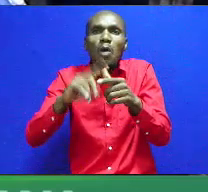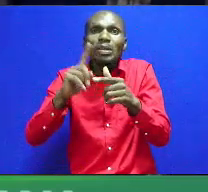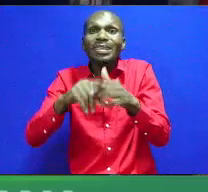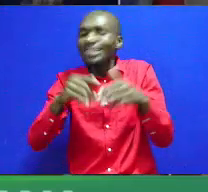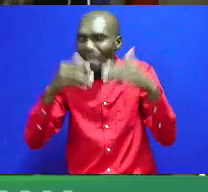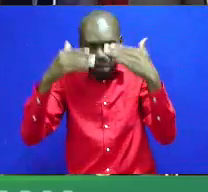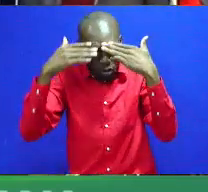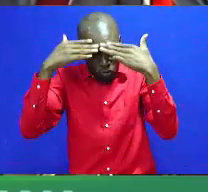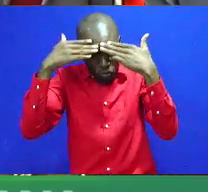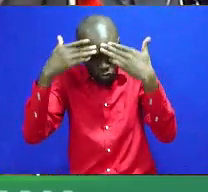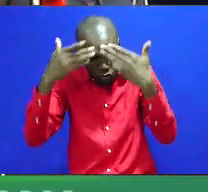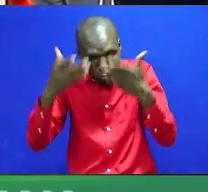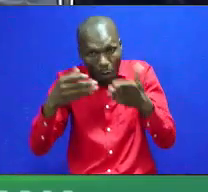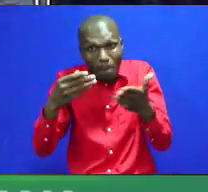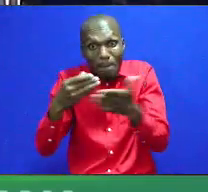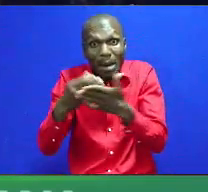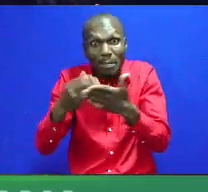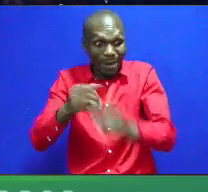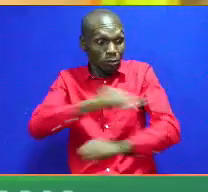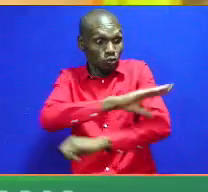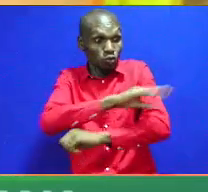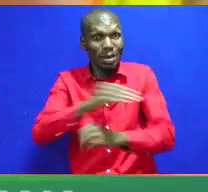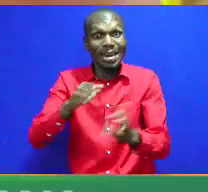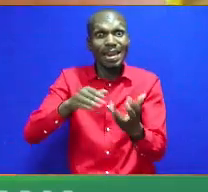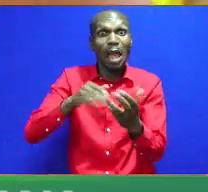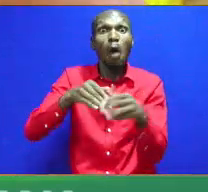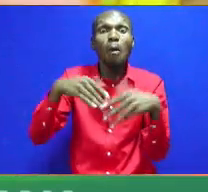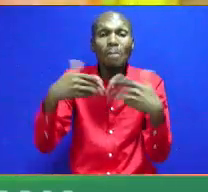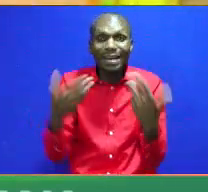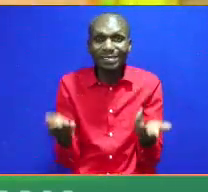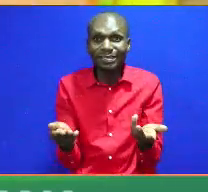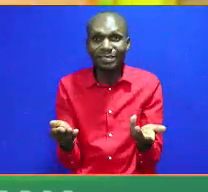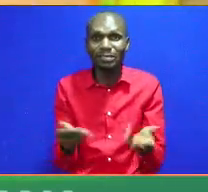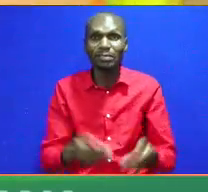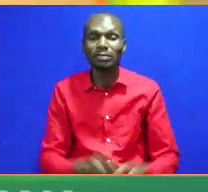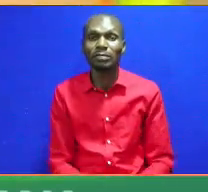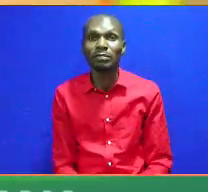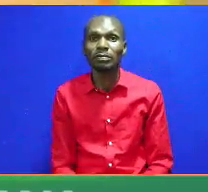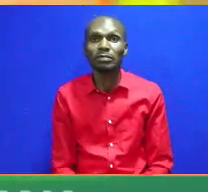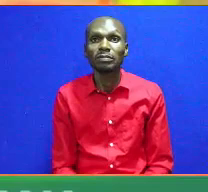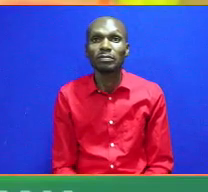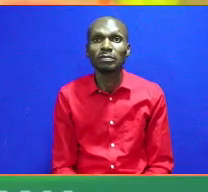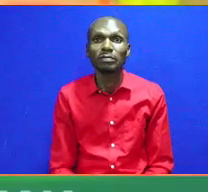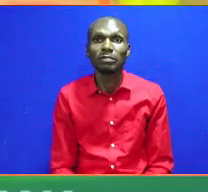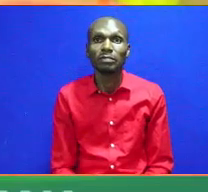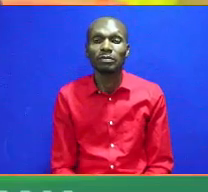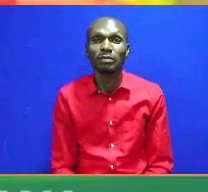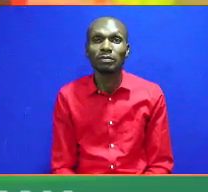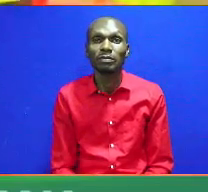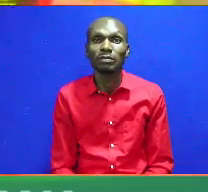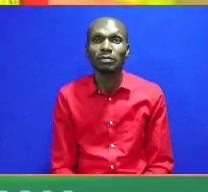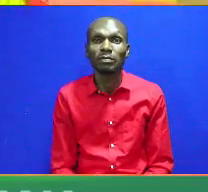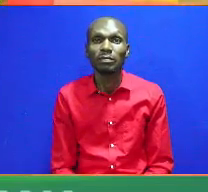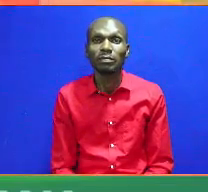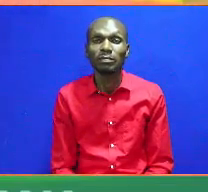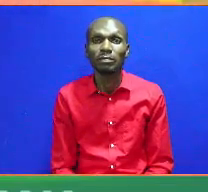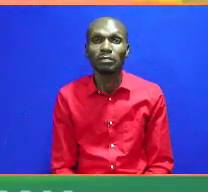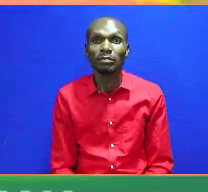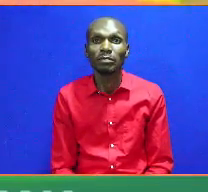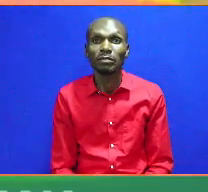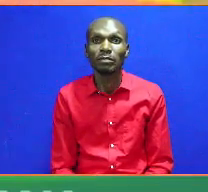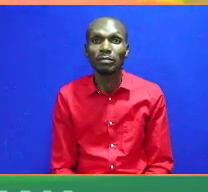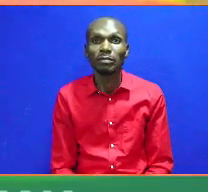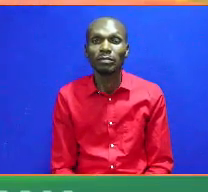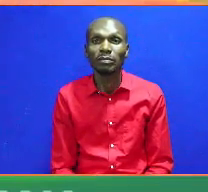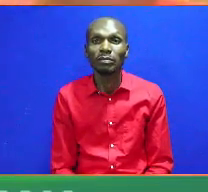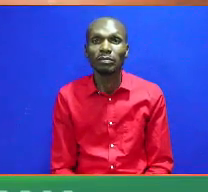manye kerengo kie nivo ya ire tuwe mimi si juu ya ni anything ya ni ekati mimi nitoka tu hivi kwa kuna kina kika ni